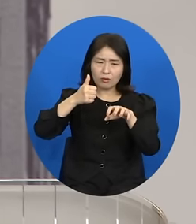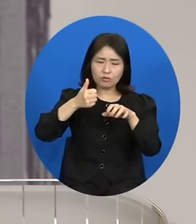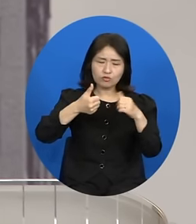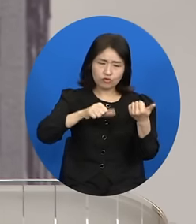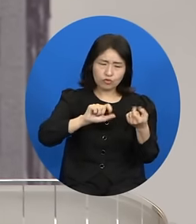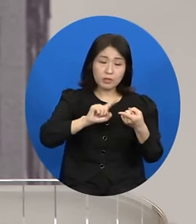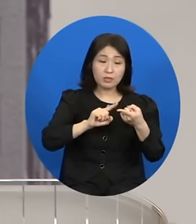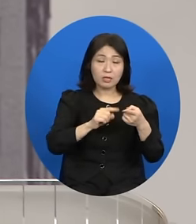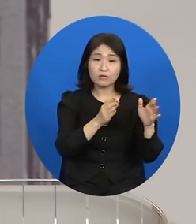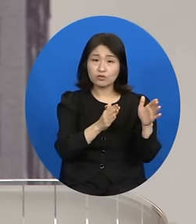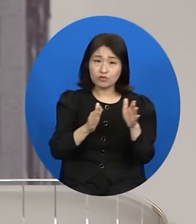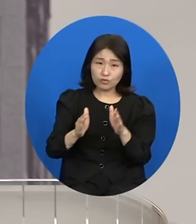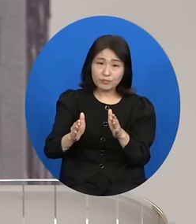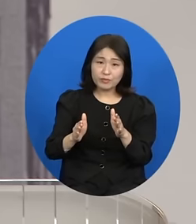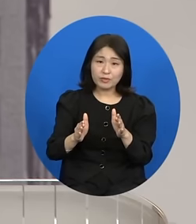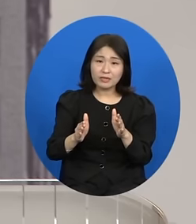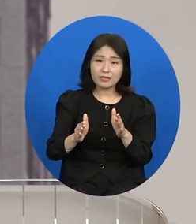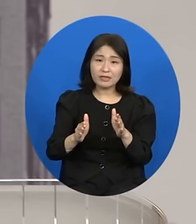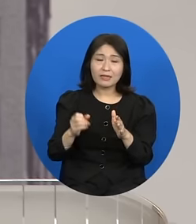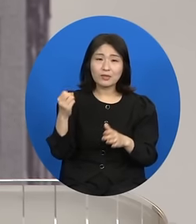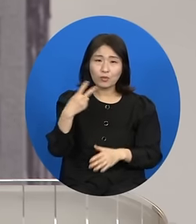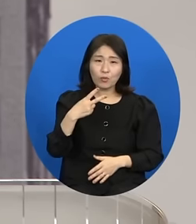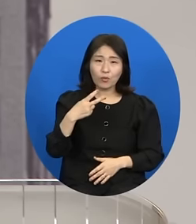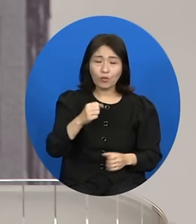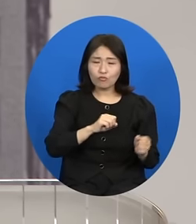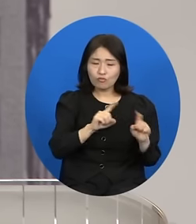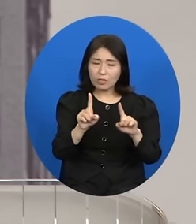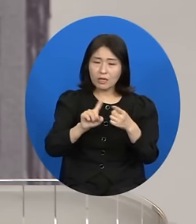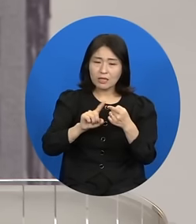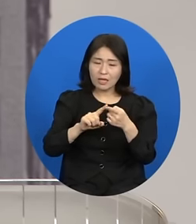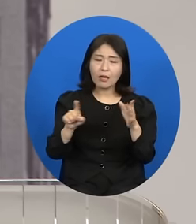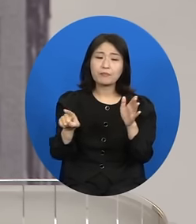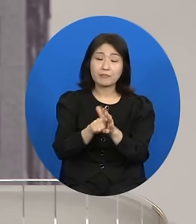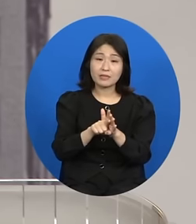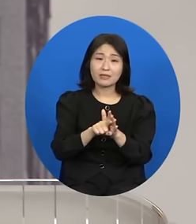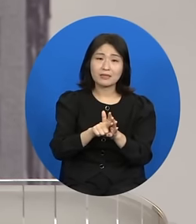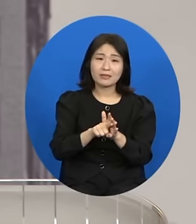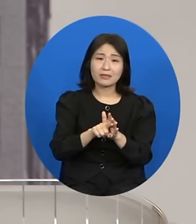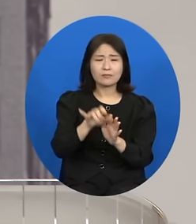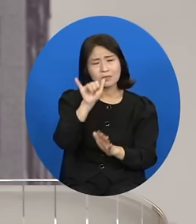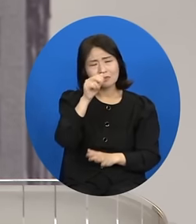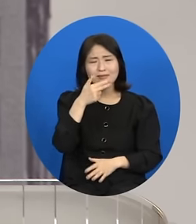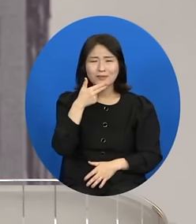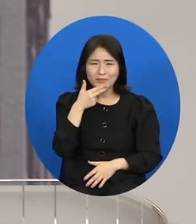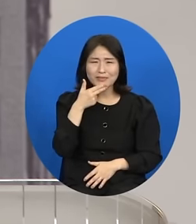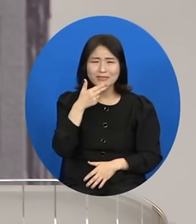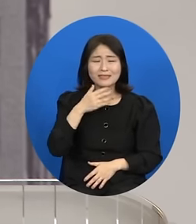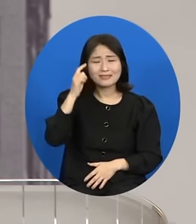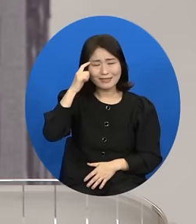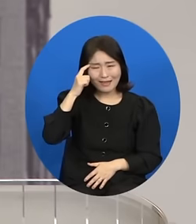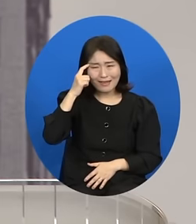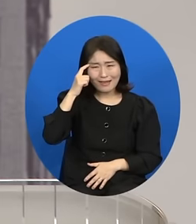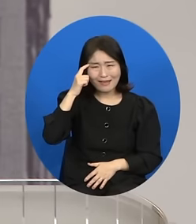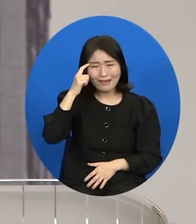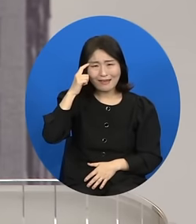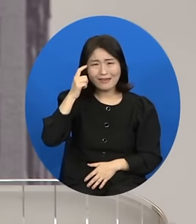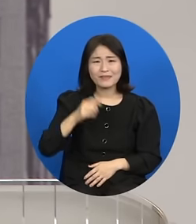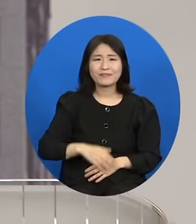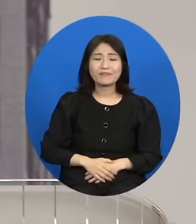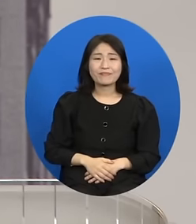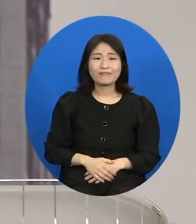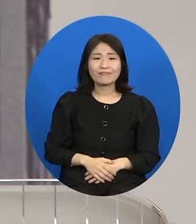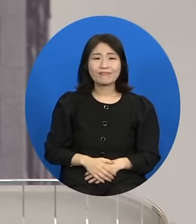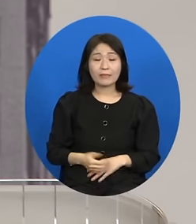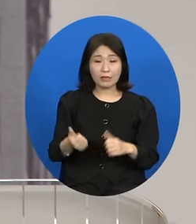나에게는 그러 부활의 믿음이 있는가를 돌아보게 되었답니다 그러니까 죽음 앞에